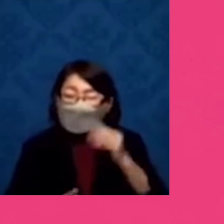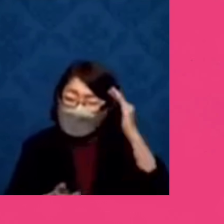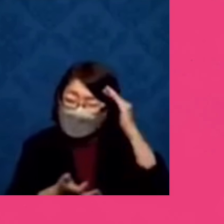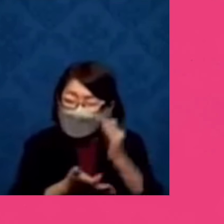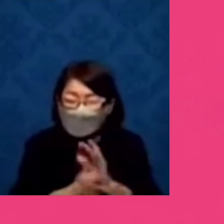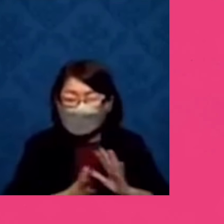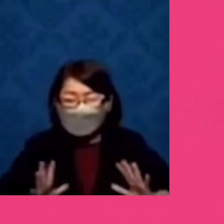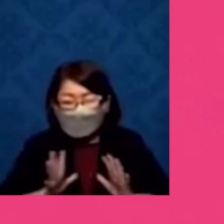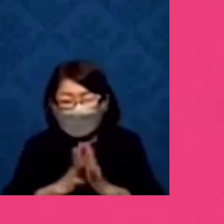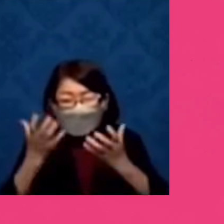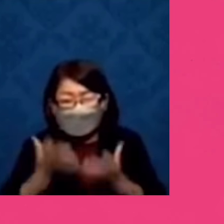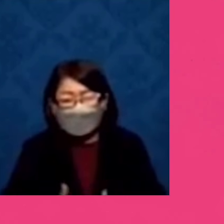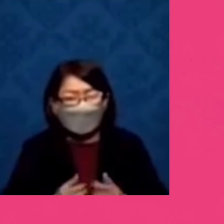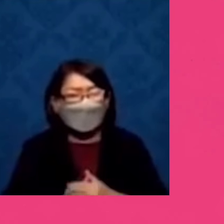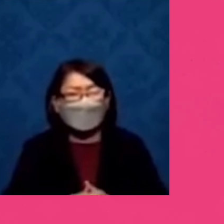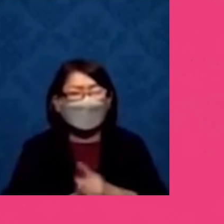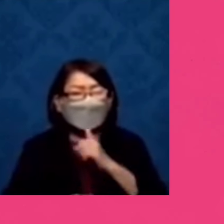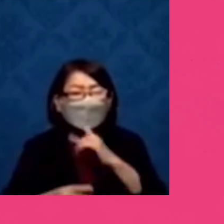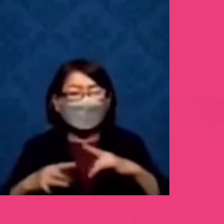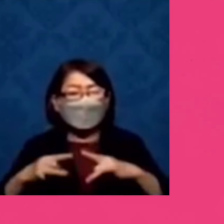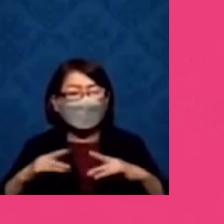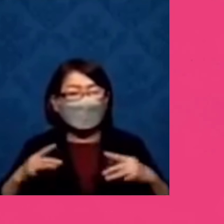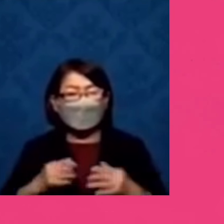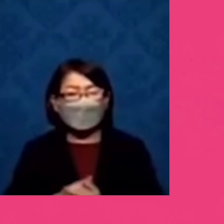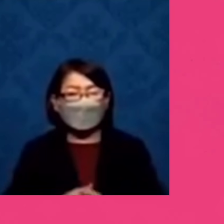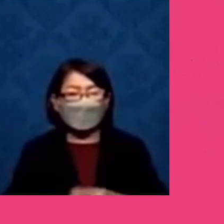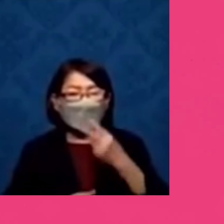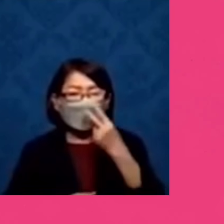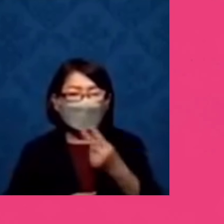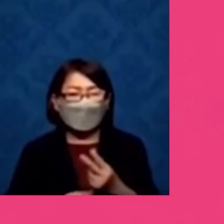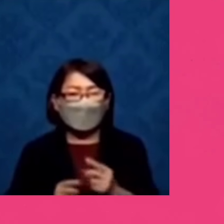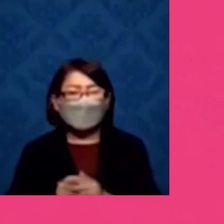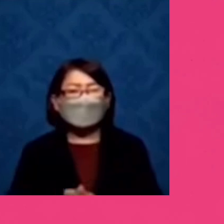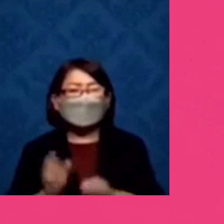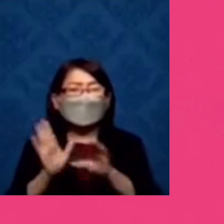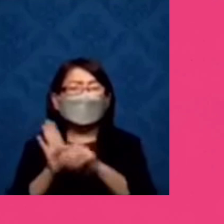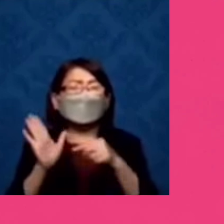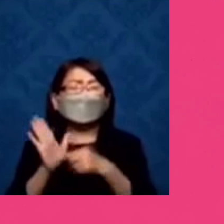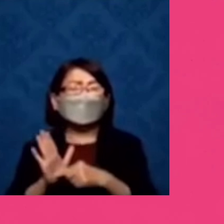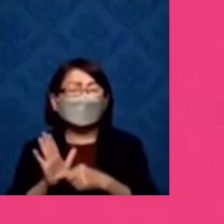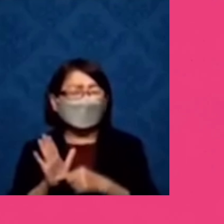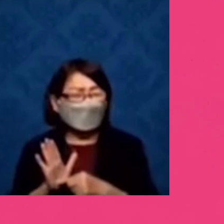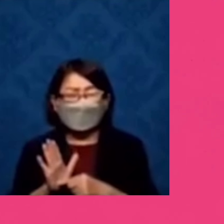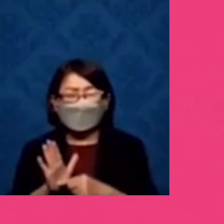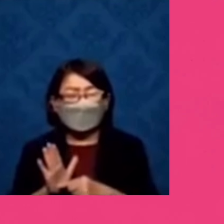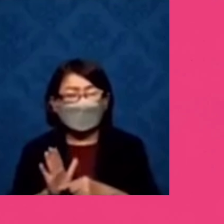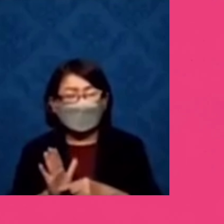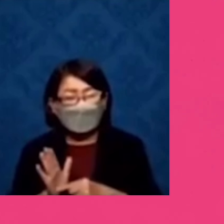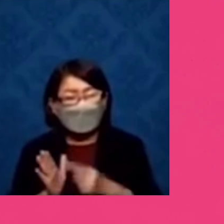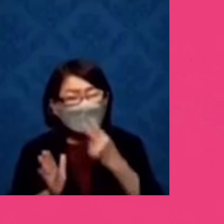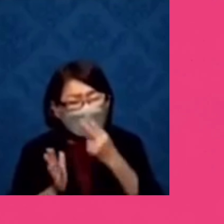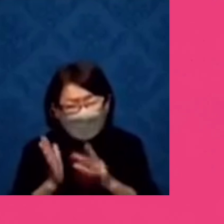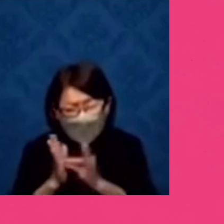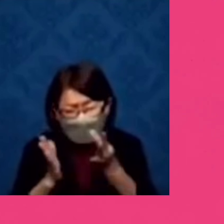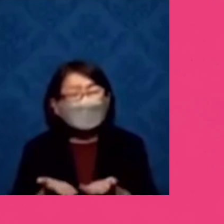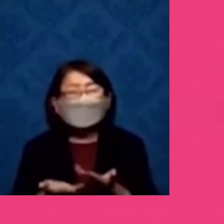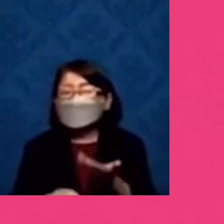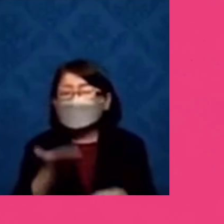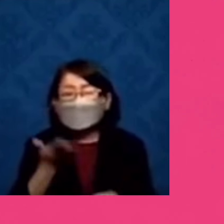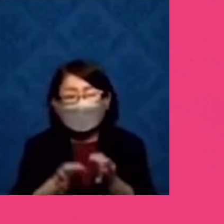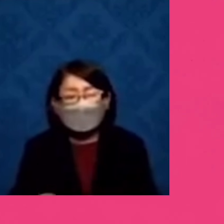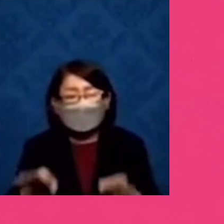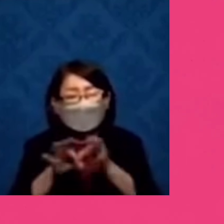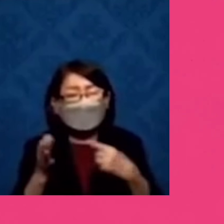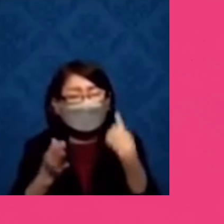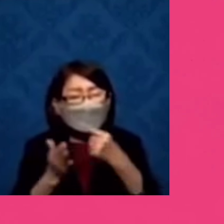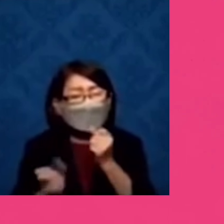รงมันขัดแย้งกับความเป็นจริงขัดแย้งกันในภาพนะครับเพราะนั้นอย่าเลือกดูนะภาพในโซเชียลหรืออะไรแล้วแต่ผมยื